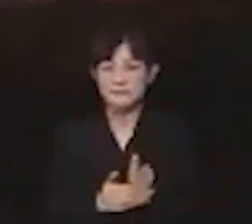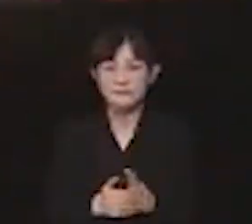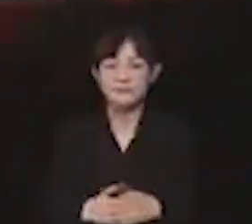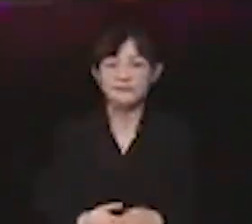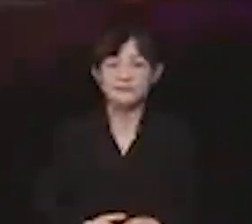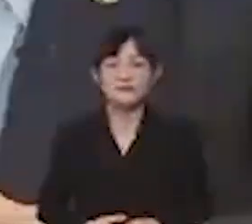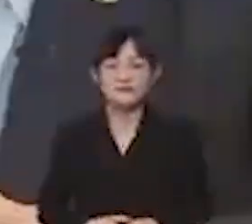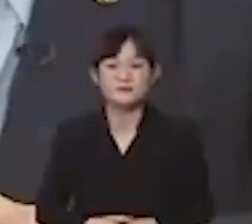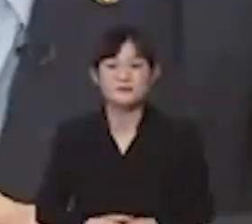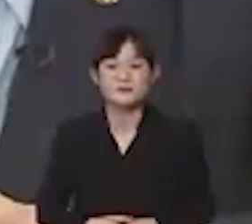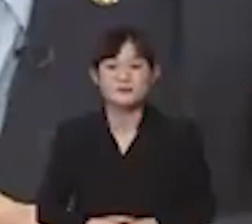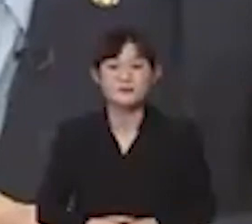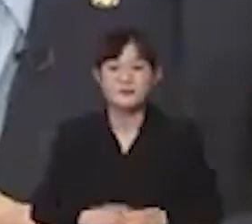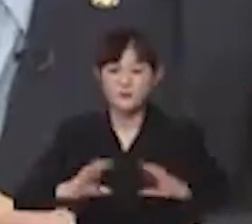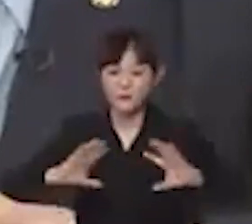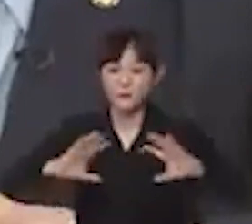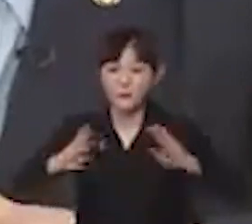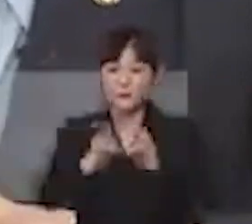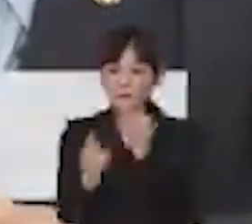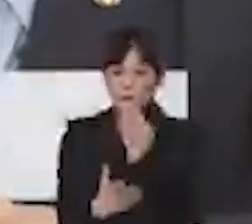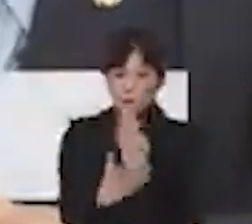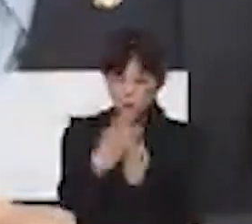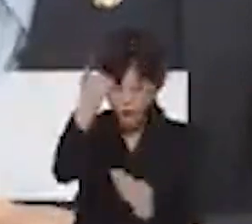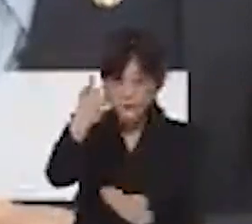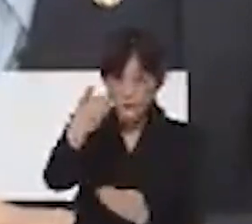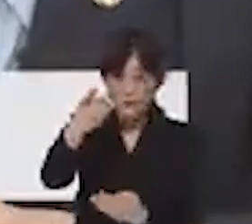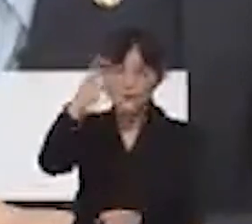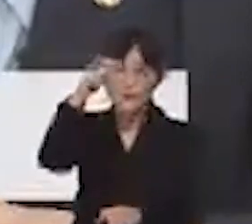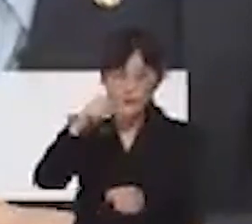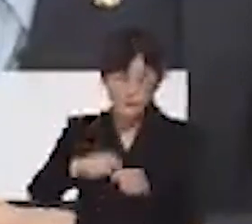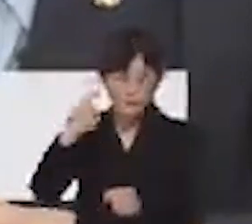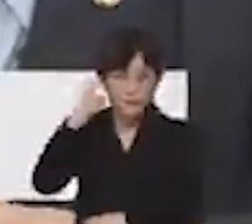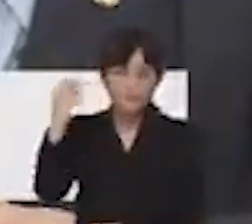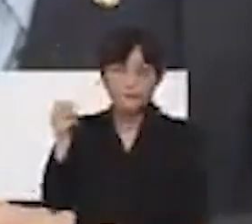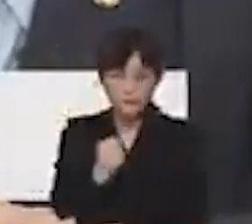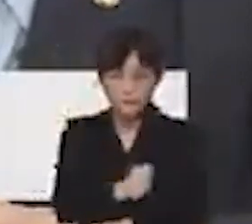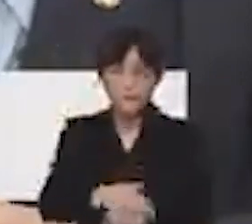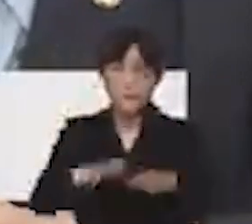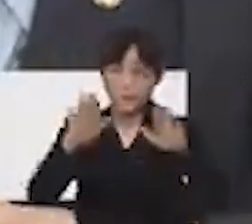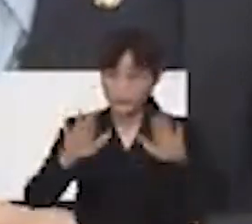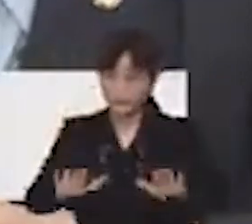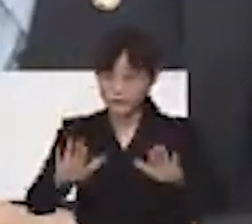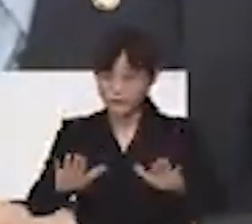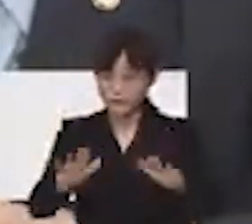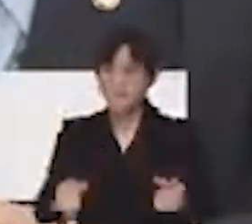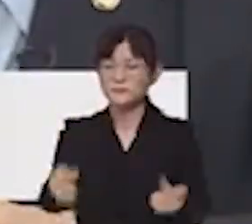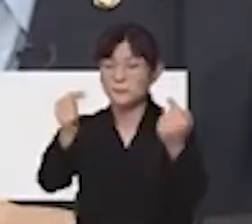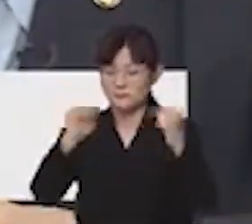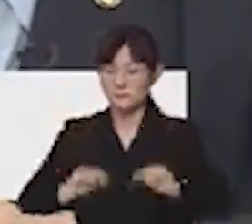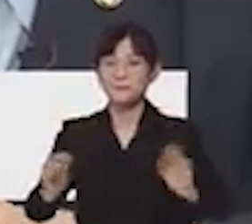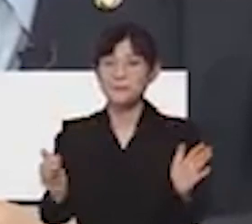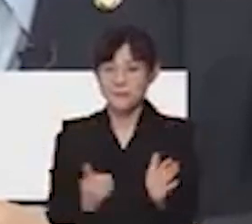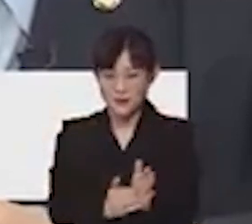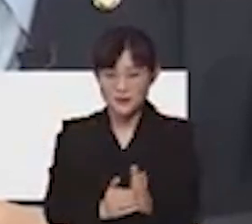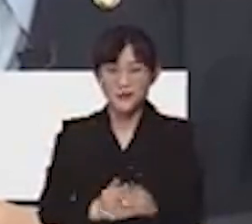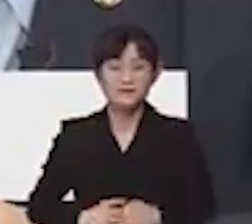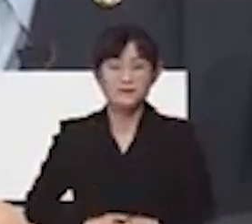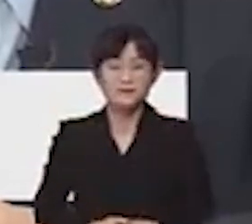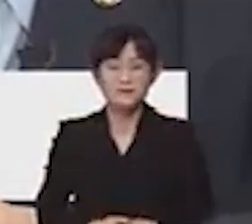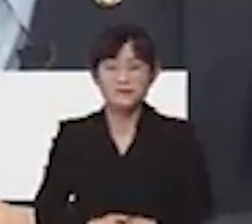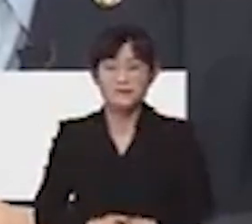설명했습니다. 국민 통합이라는 것에 방점을 두고 오늘 그 행보가 이루어졌다 그렇게